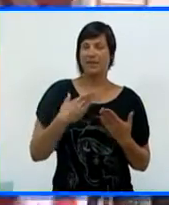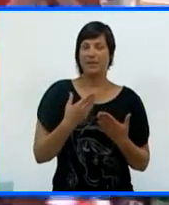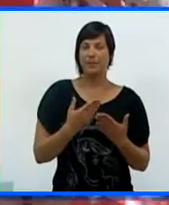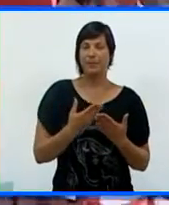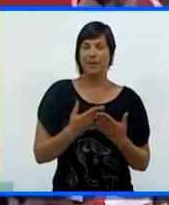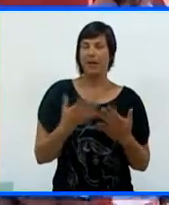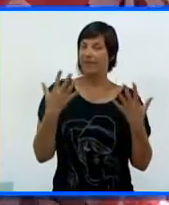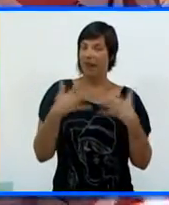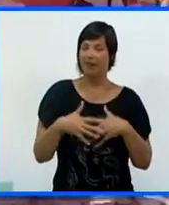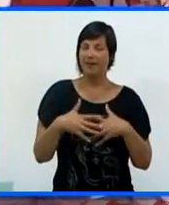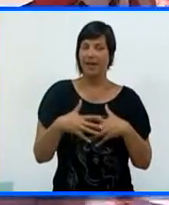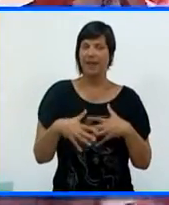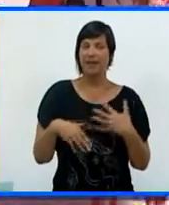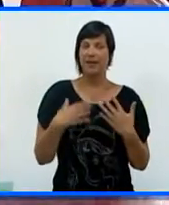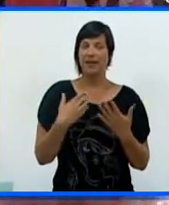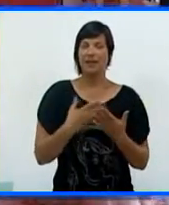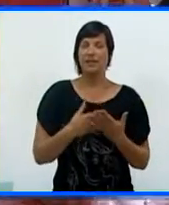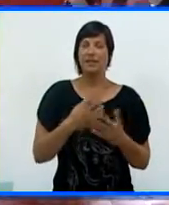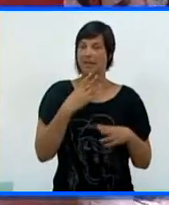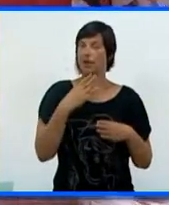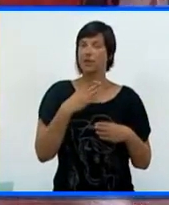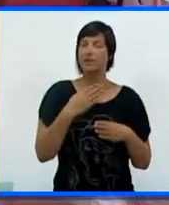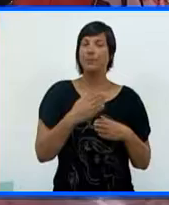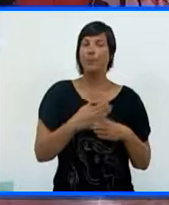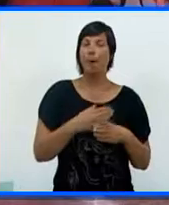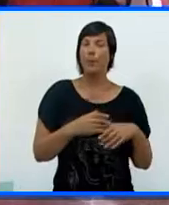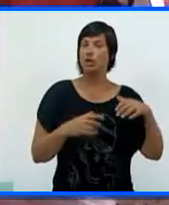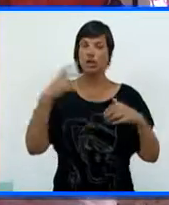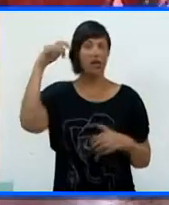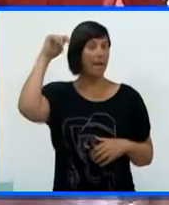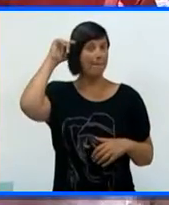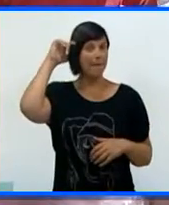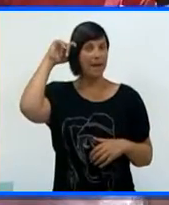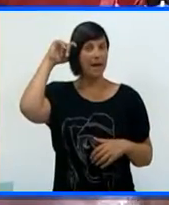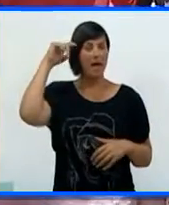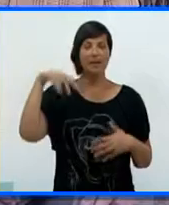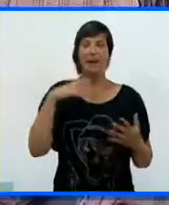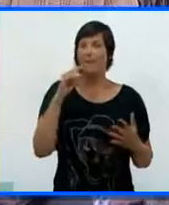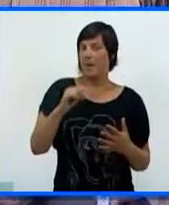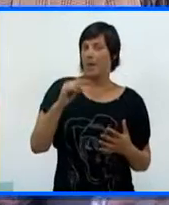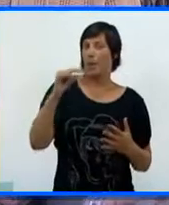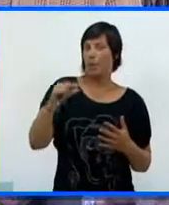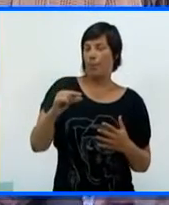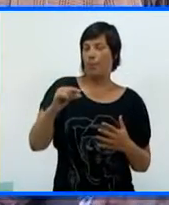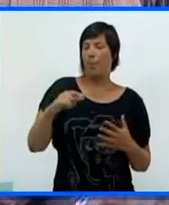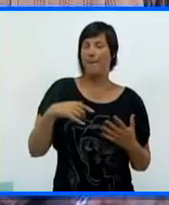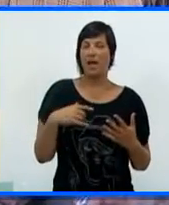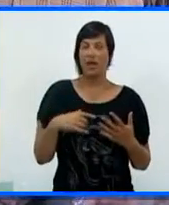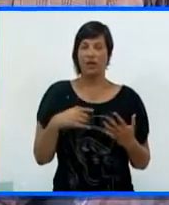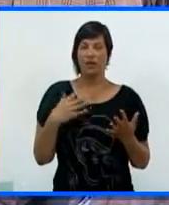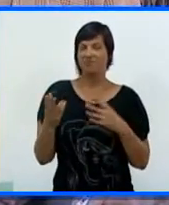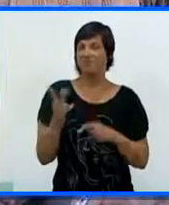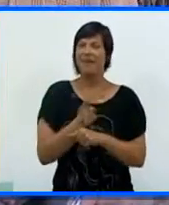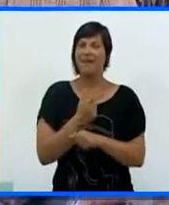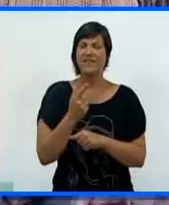ta tehnika. I onda se uz pomoć aparata, sluhih aparata, malo pomalo se počin